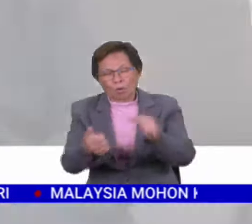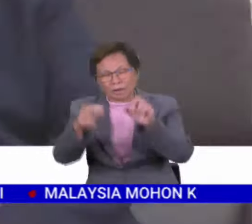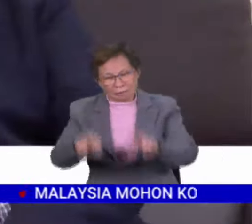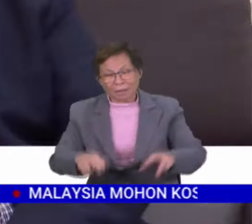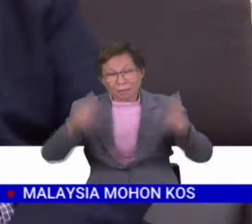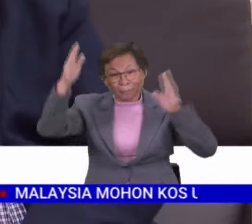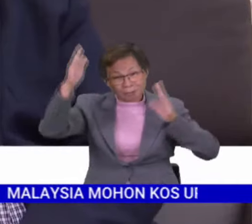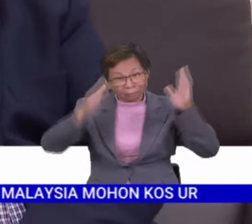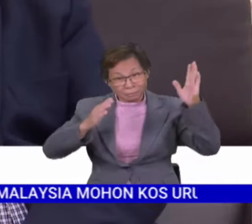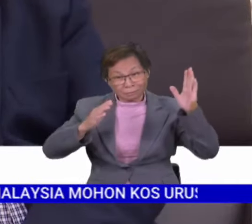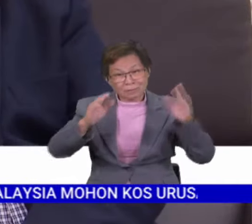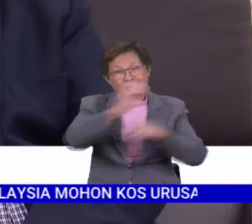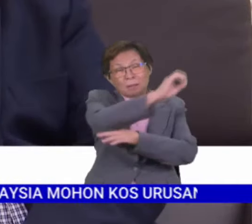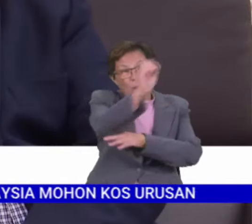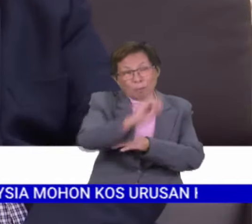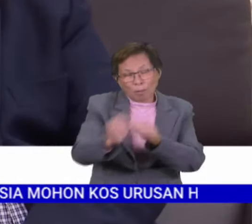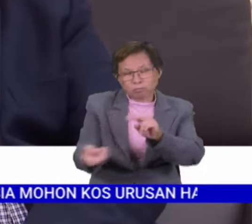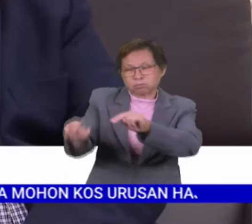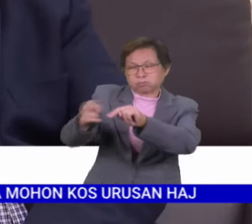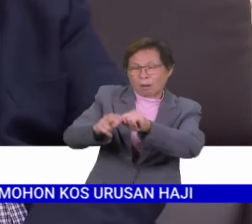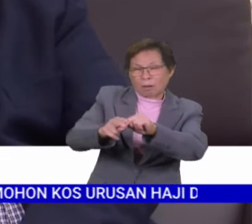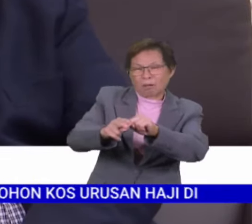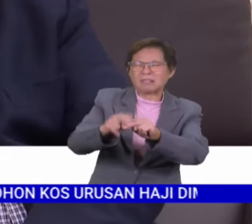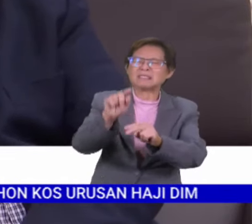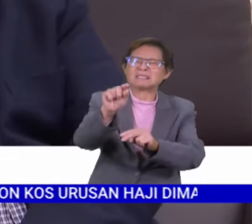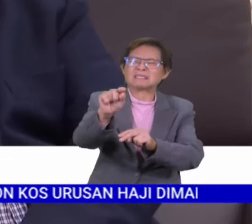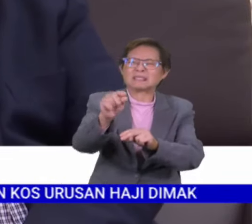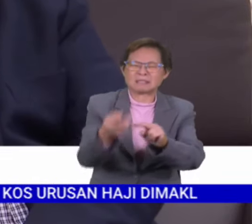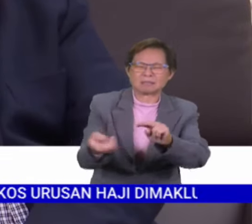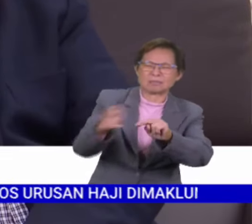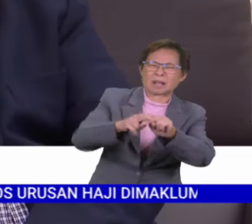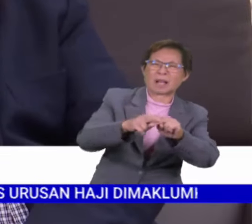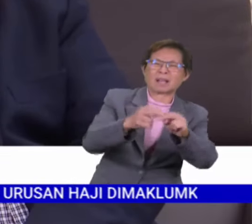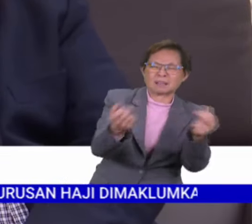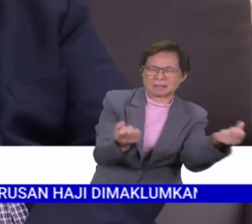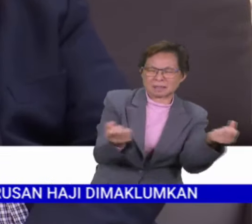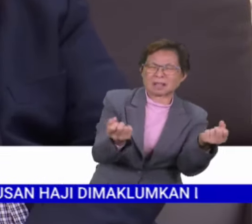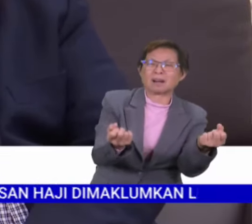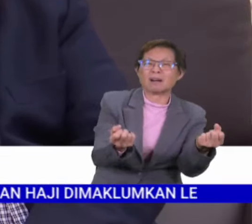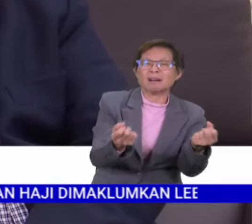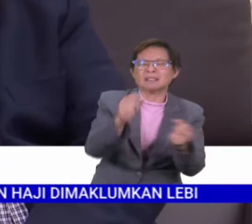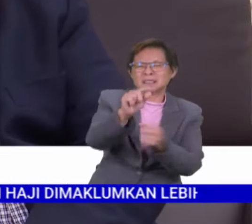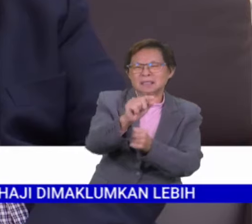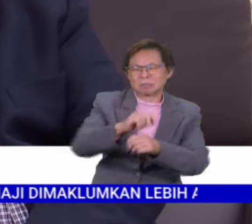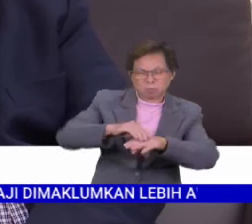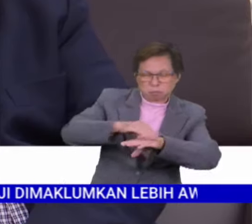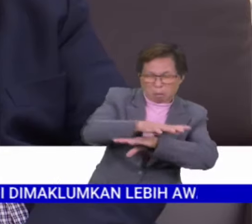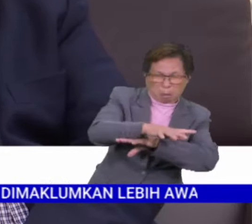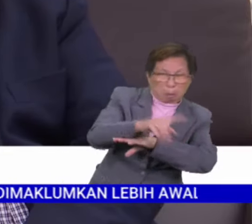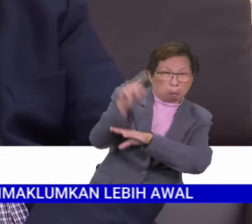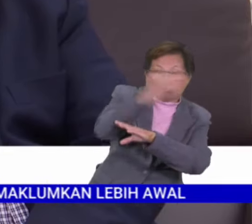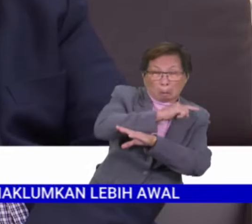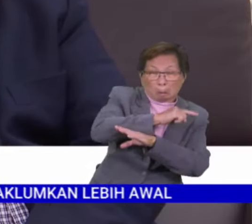Malaysia. Disebabkan peratus kenaikan harga tu adalah kecil, ianya tidak memberi impak yang besarlah